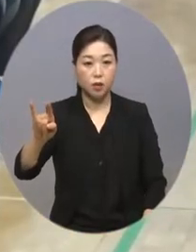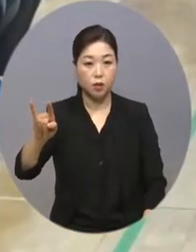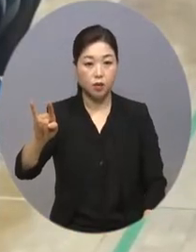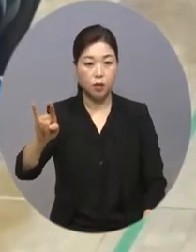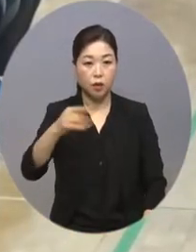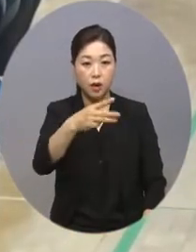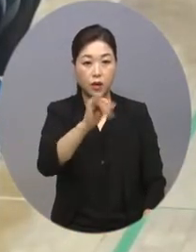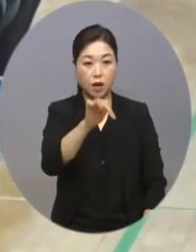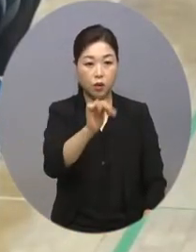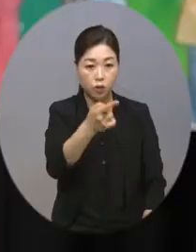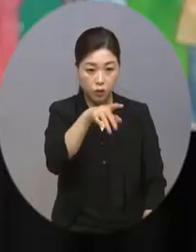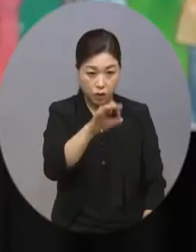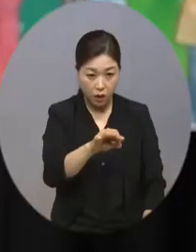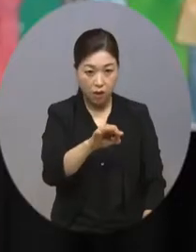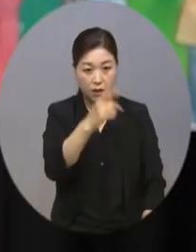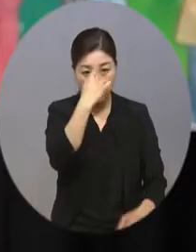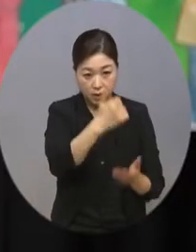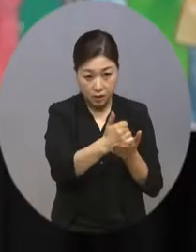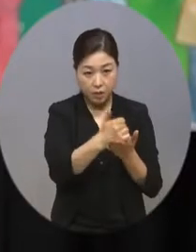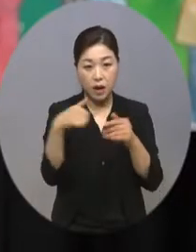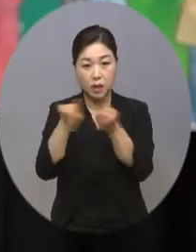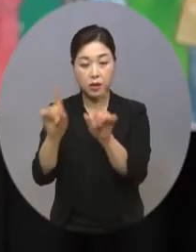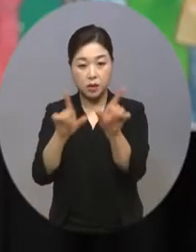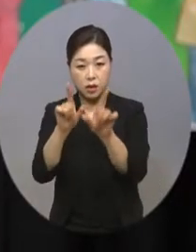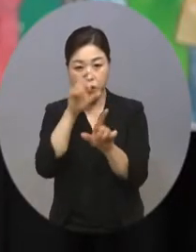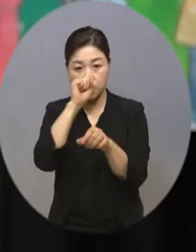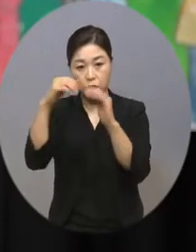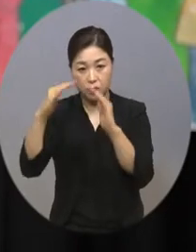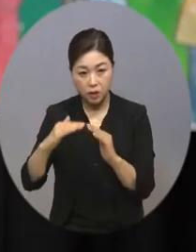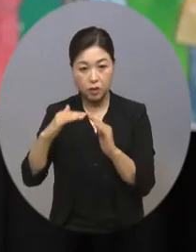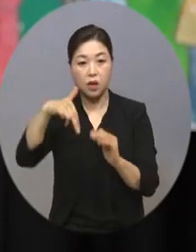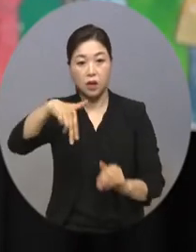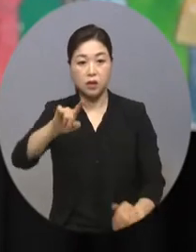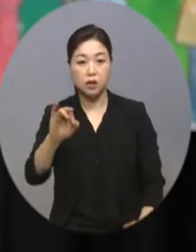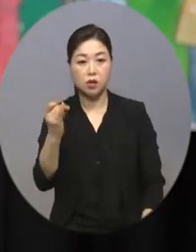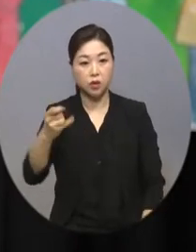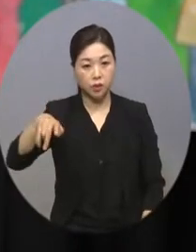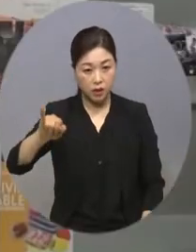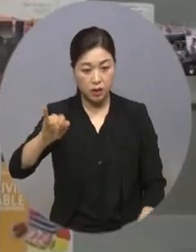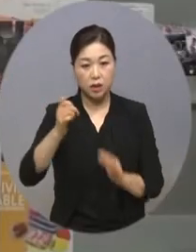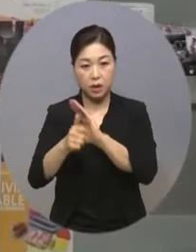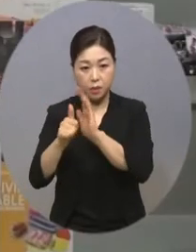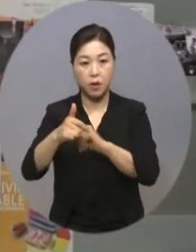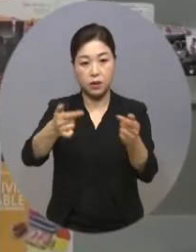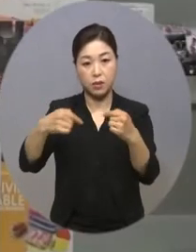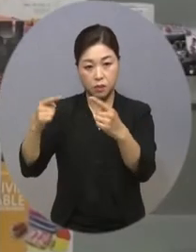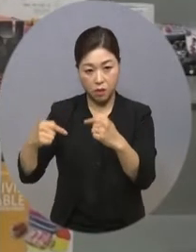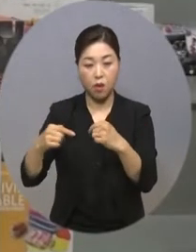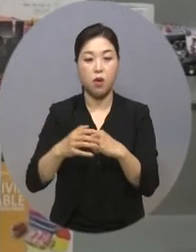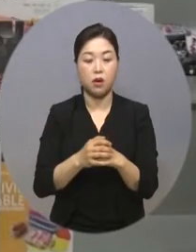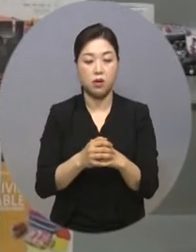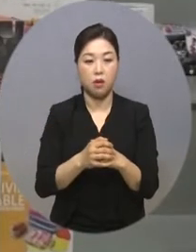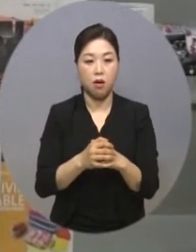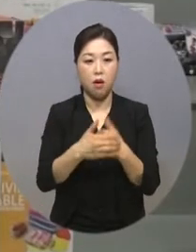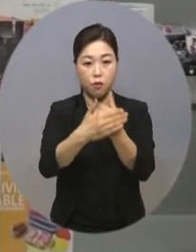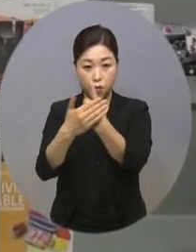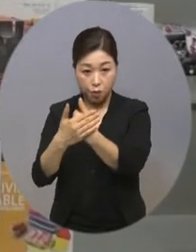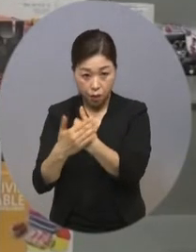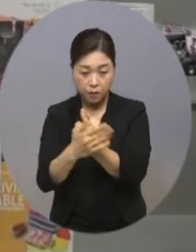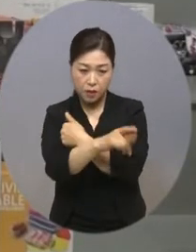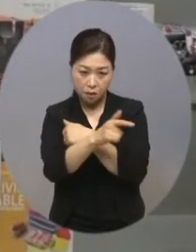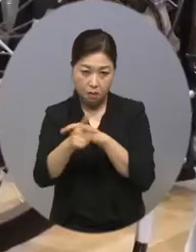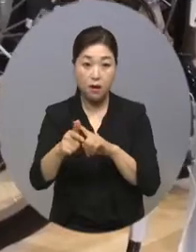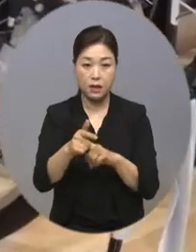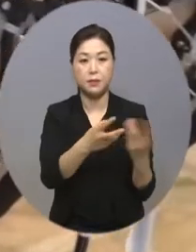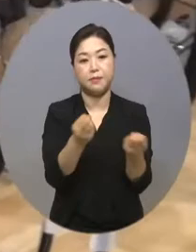전북종무원장 진성큰 스님, 더불어 사는 좋은 이웃 정용기 대표 등이 참석했고 각계각층의 협력과 후원이